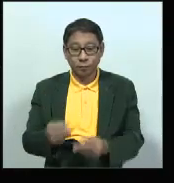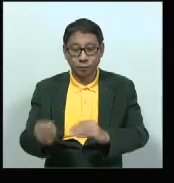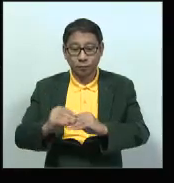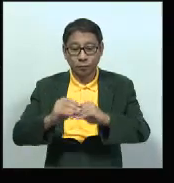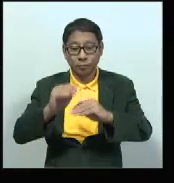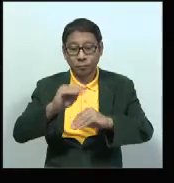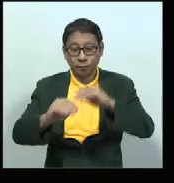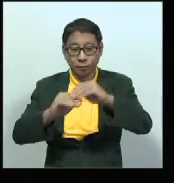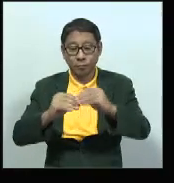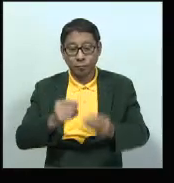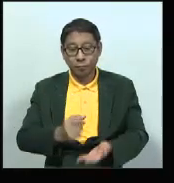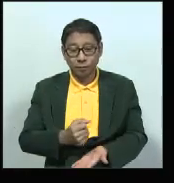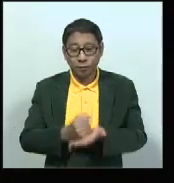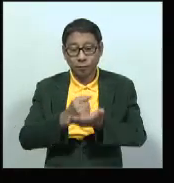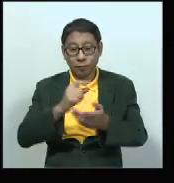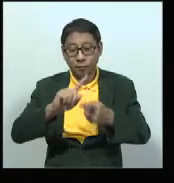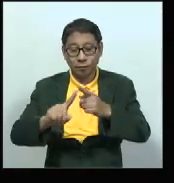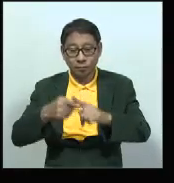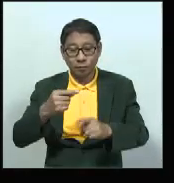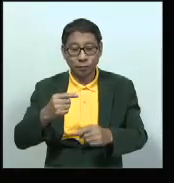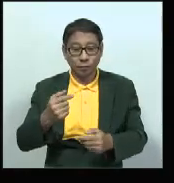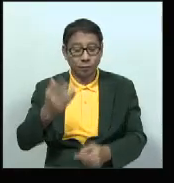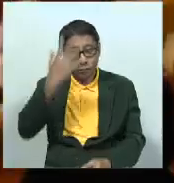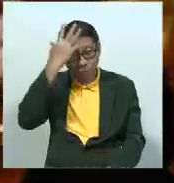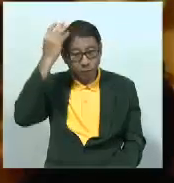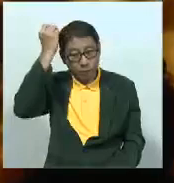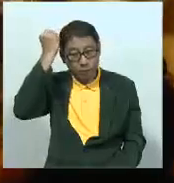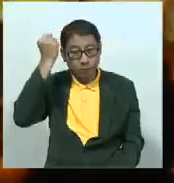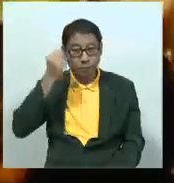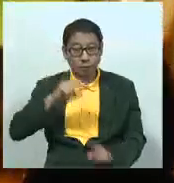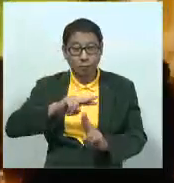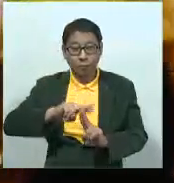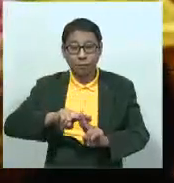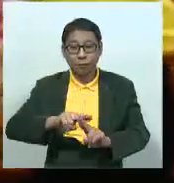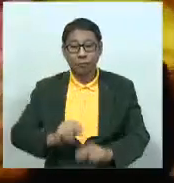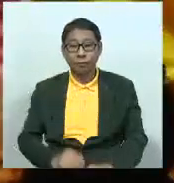ครงการอาสาเพื่อนพึ่งพายามยากสภากาชาดไทย